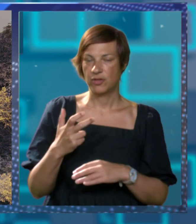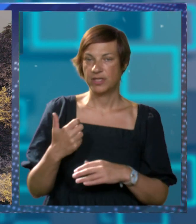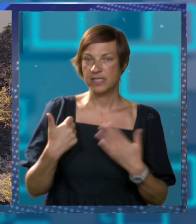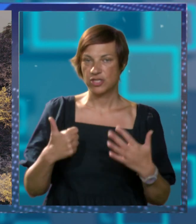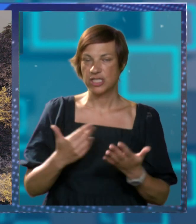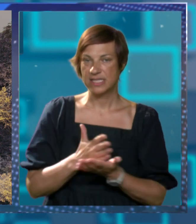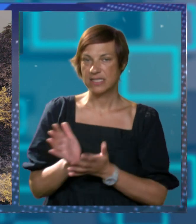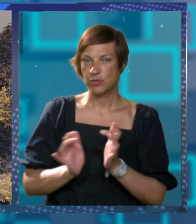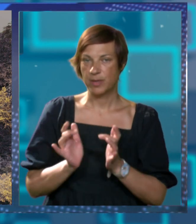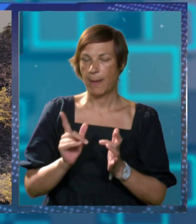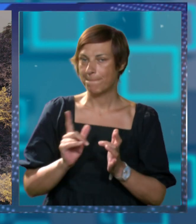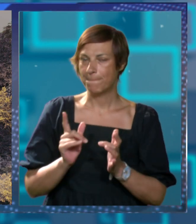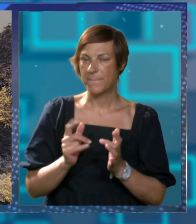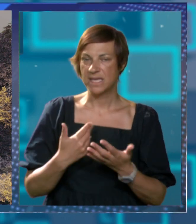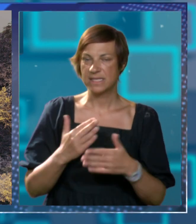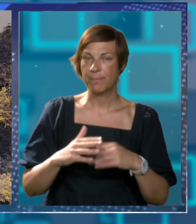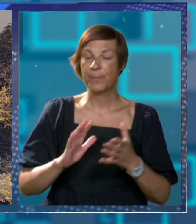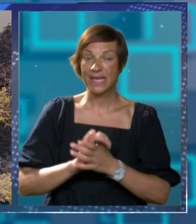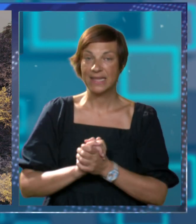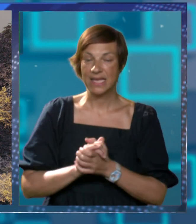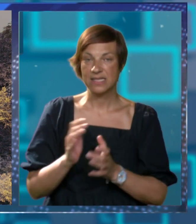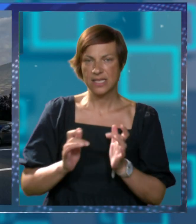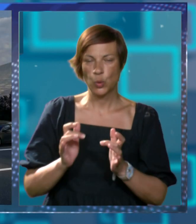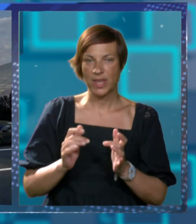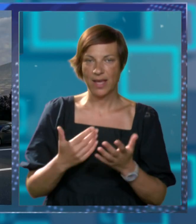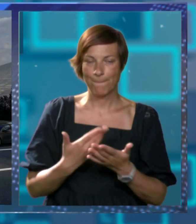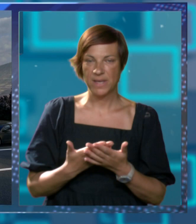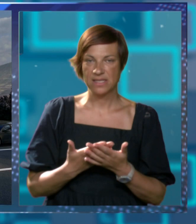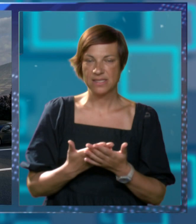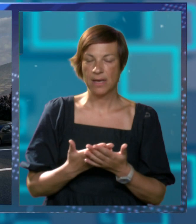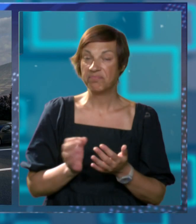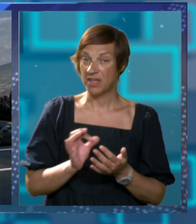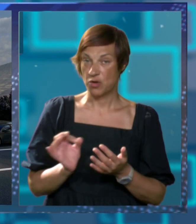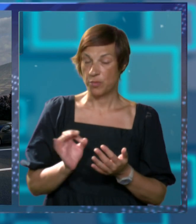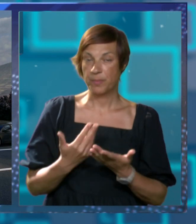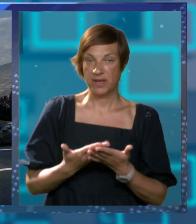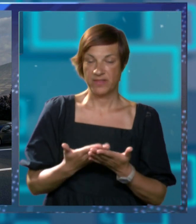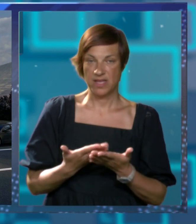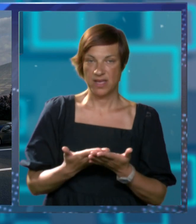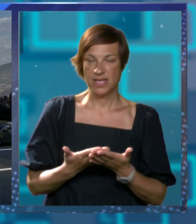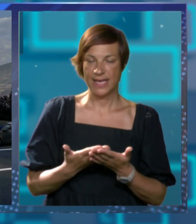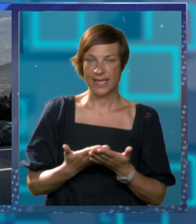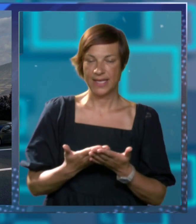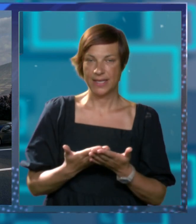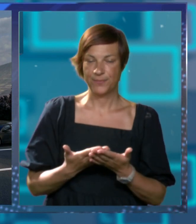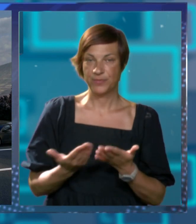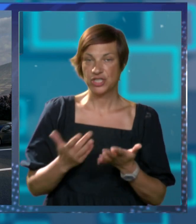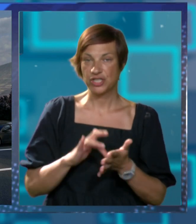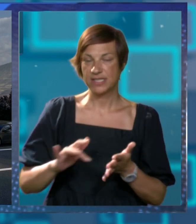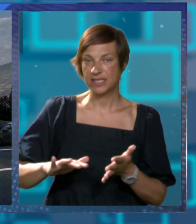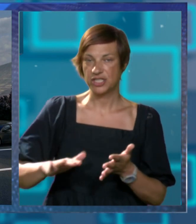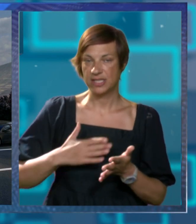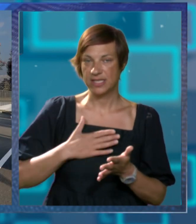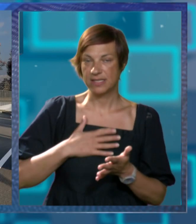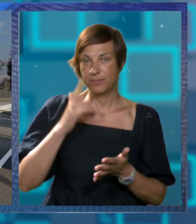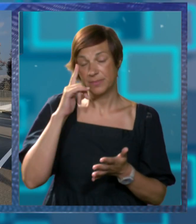360 službenih utakmica, bez turnira, bez prijateljskih utakmica, tako da opravdanje je poprilično, iako što se tiče djece,